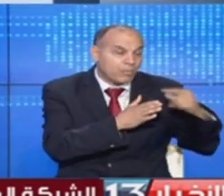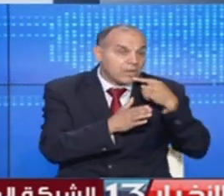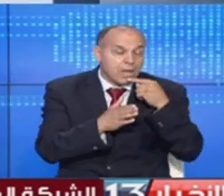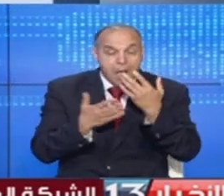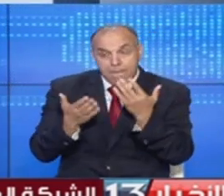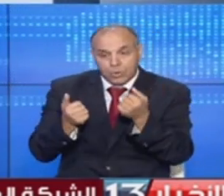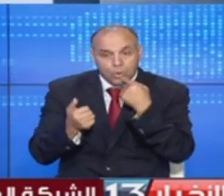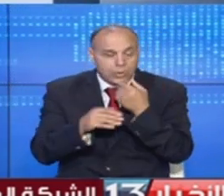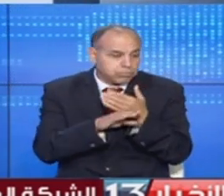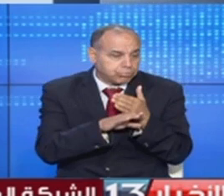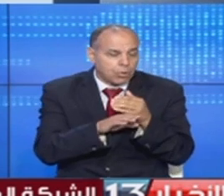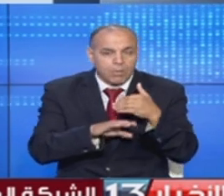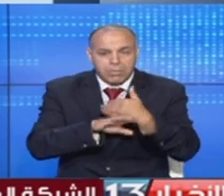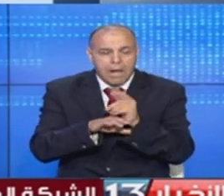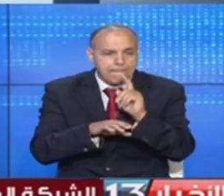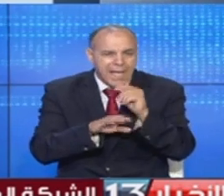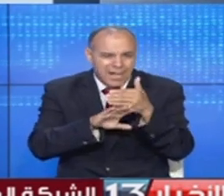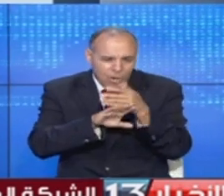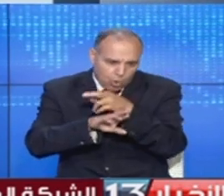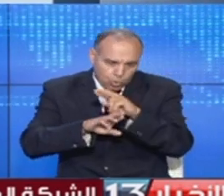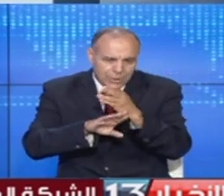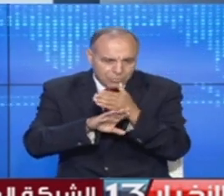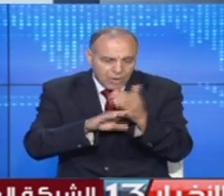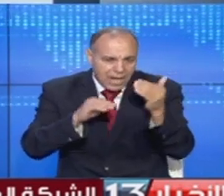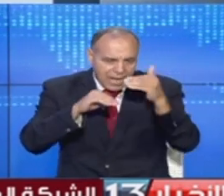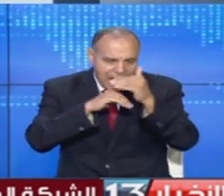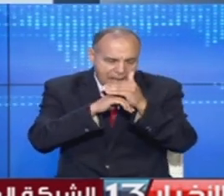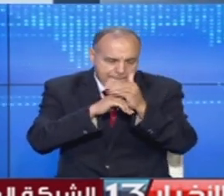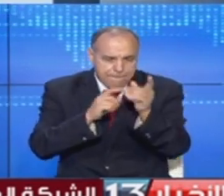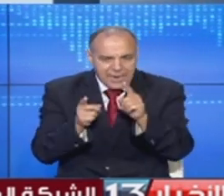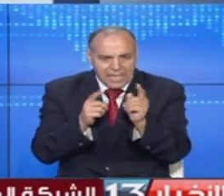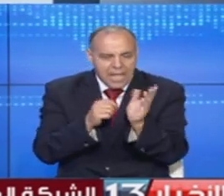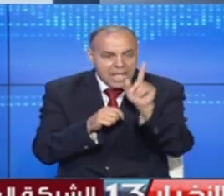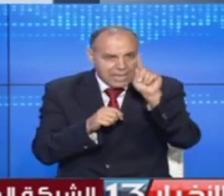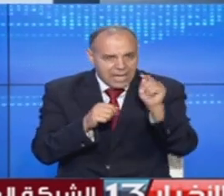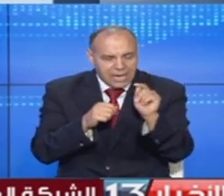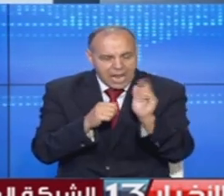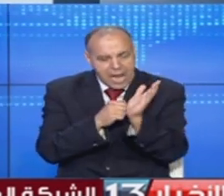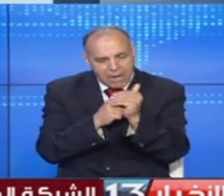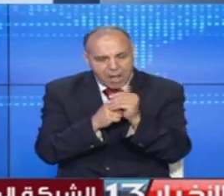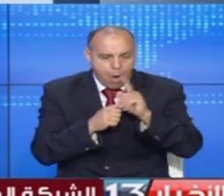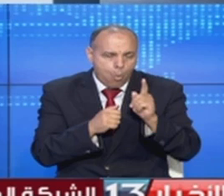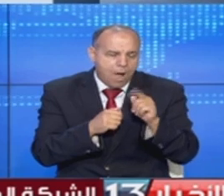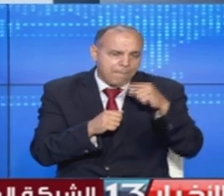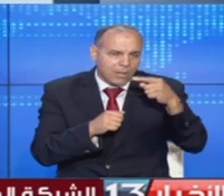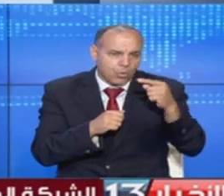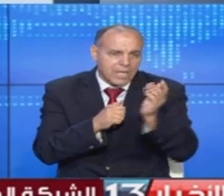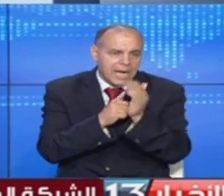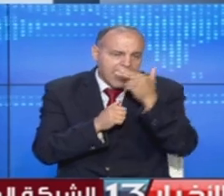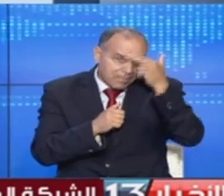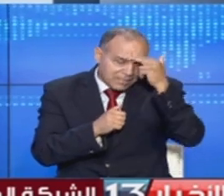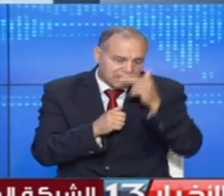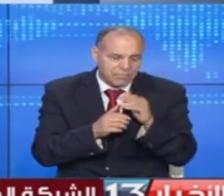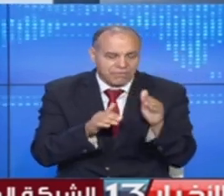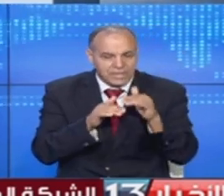المنتظر استئناف توزيع المياه تدريجيا خلال الليله الفاصله بين يوم غد الاربعاء وبعد غد الخميس